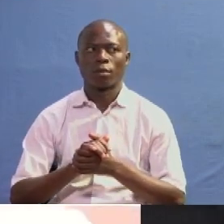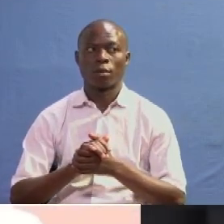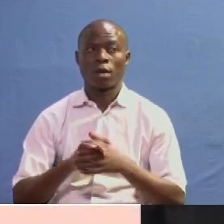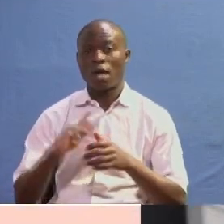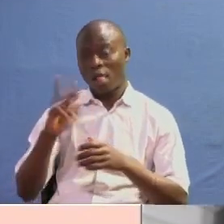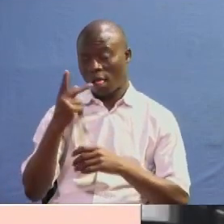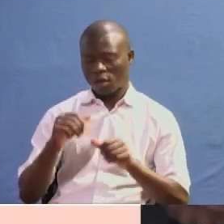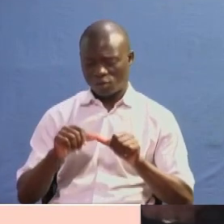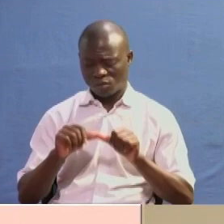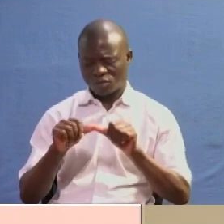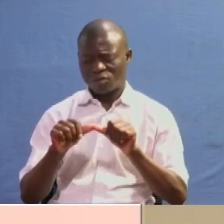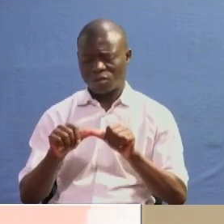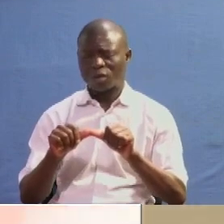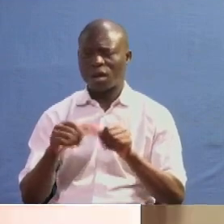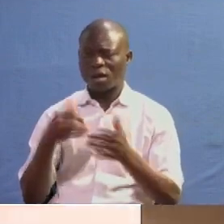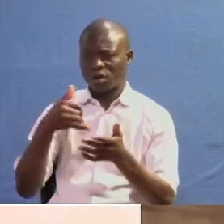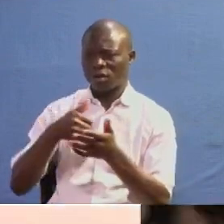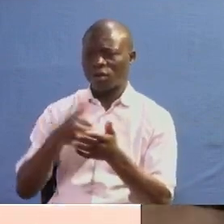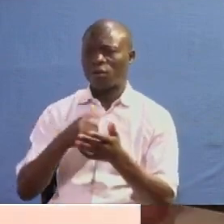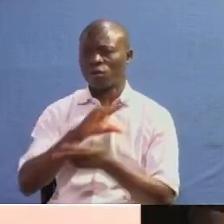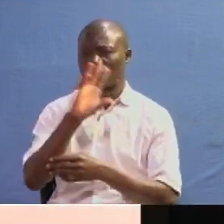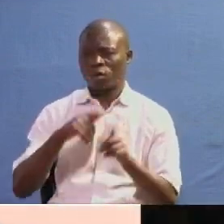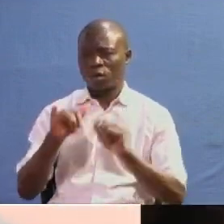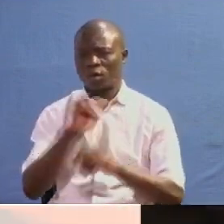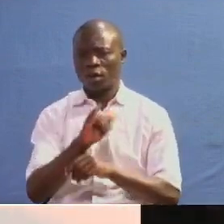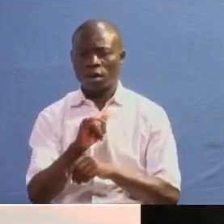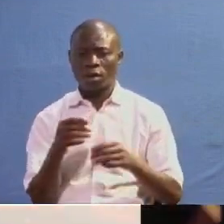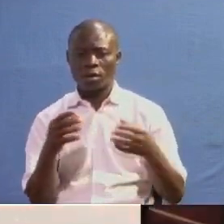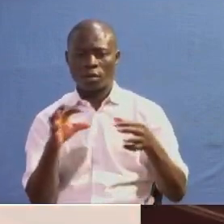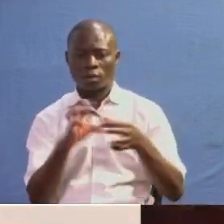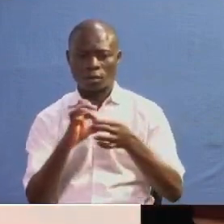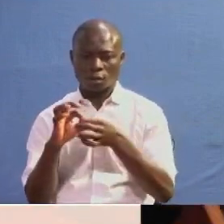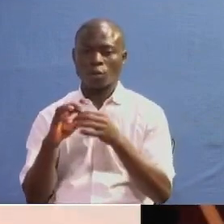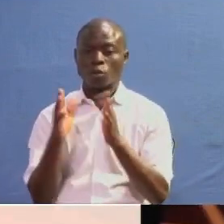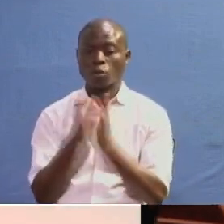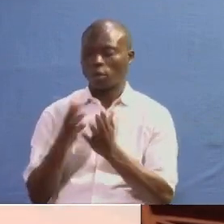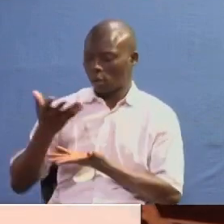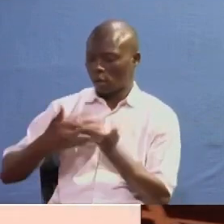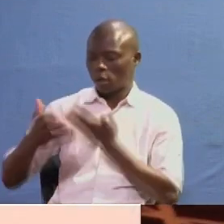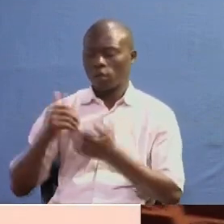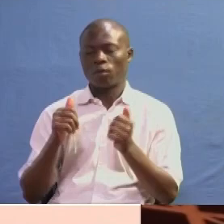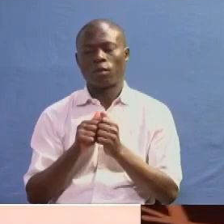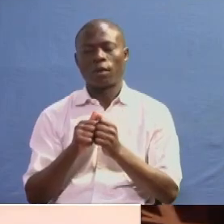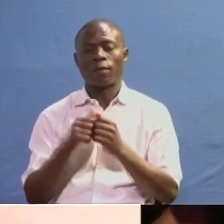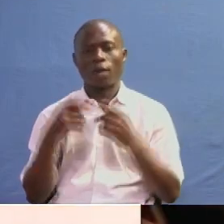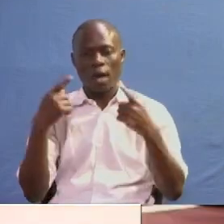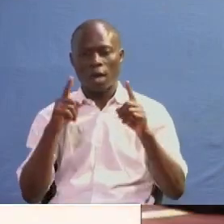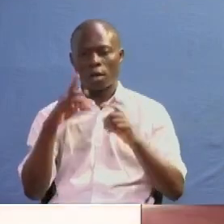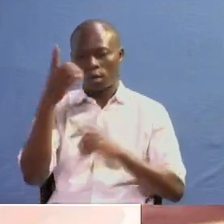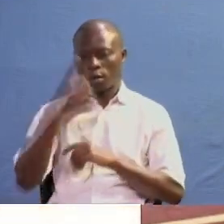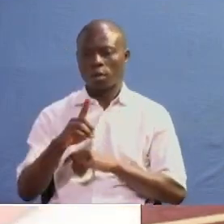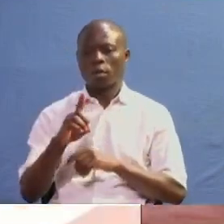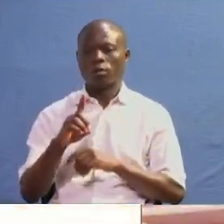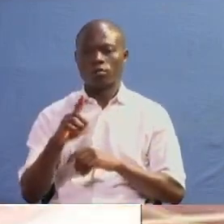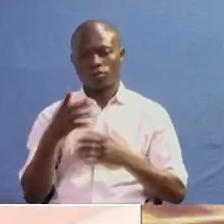Kenya ikizidi kujizatiti katika rubaa za kimataifa ilikuwa mshirika mkuu muhimu katika mahusiano ya kidiplomasia. Waziri wa mambo ya